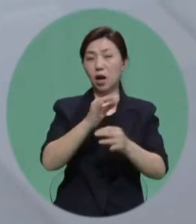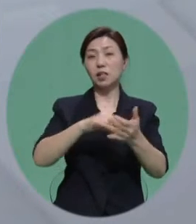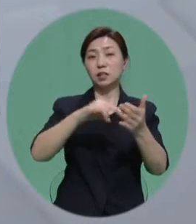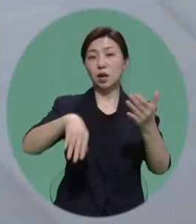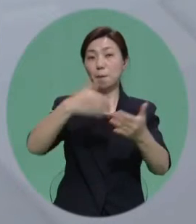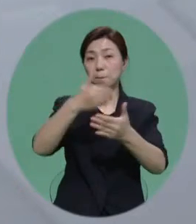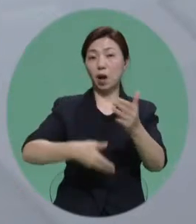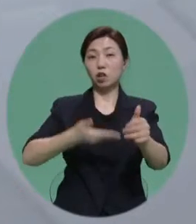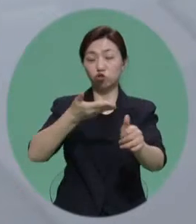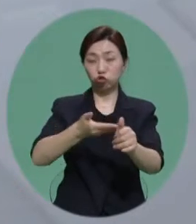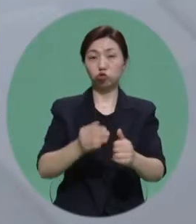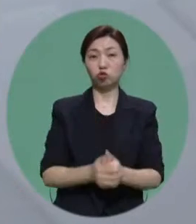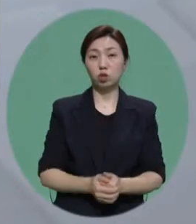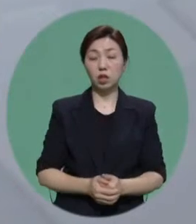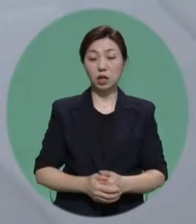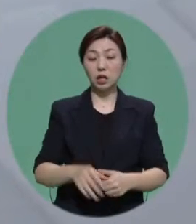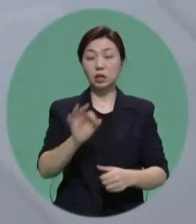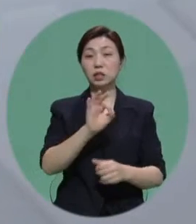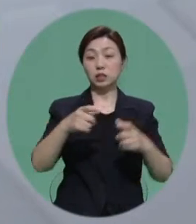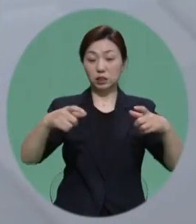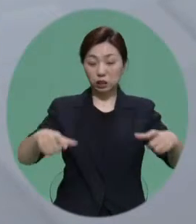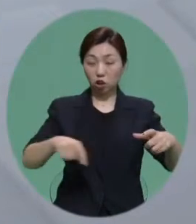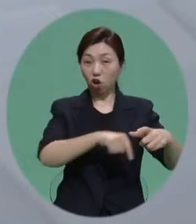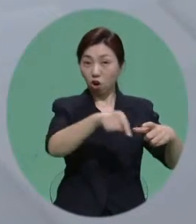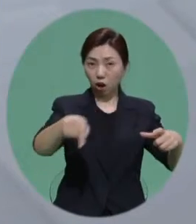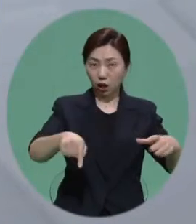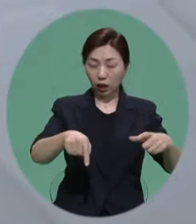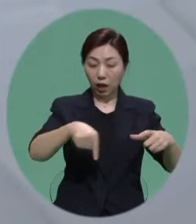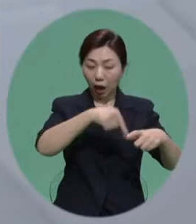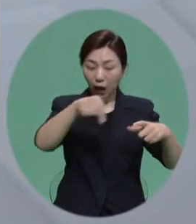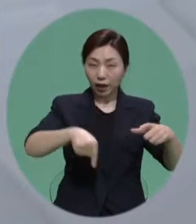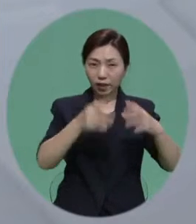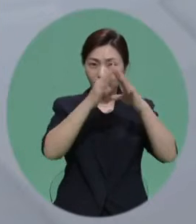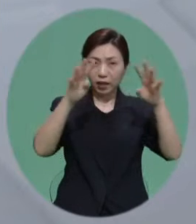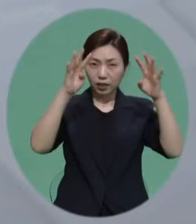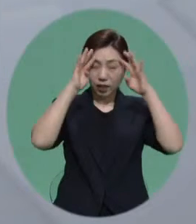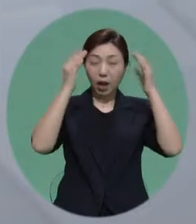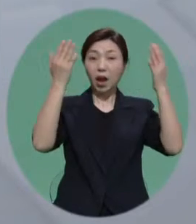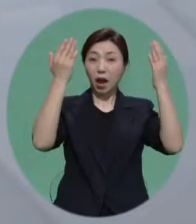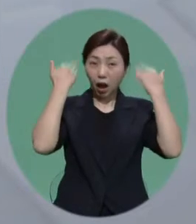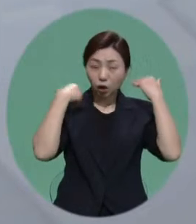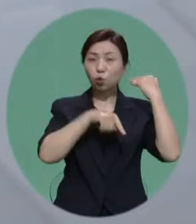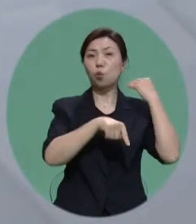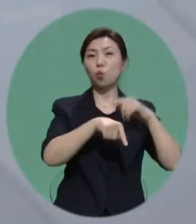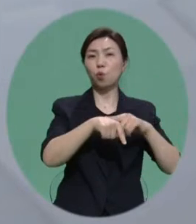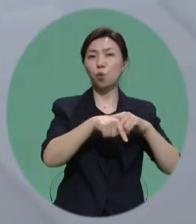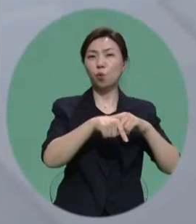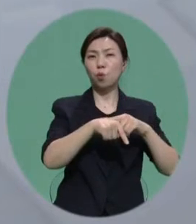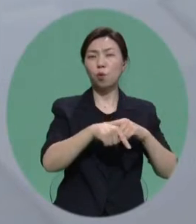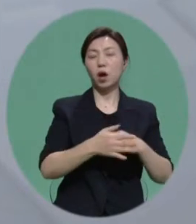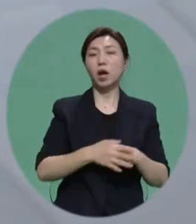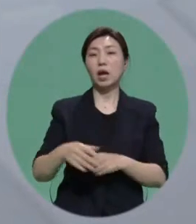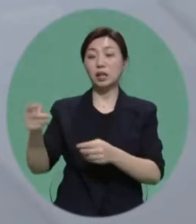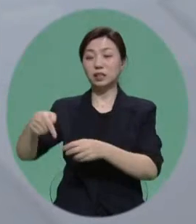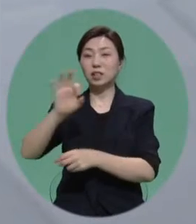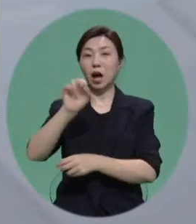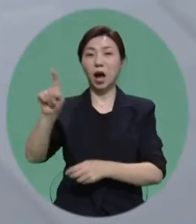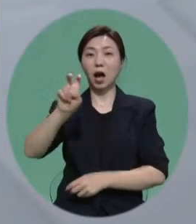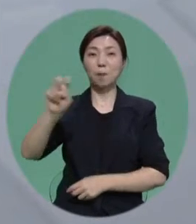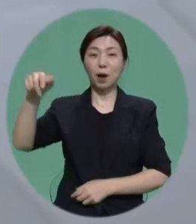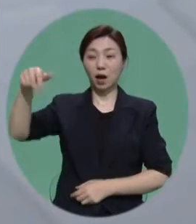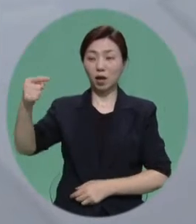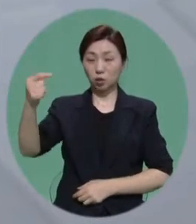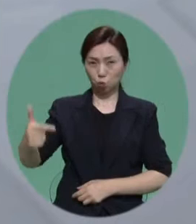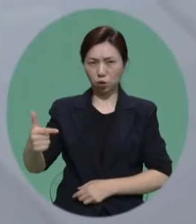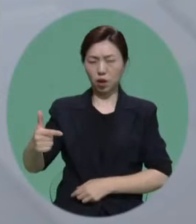대학에서 아마 전에서 필요로 하는 맞춤형 인재를 위한 핫바를 만들어서 끊임없이 인력을 공부